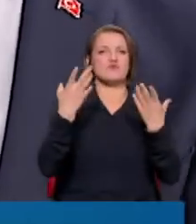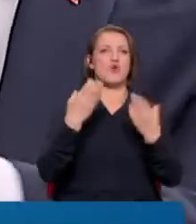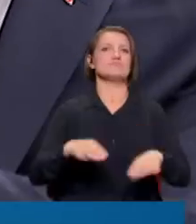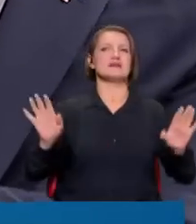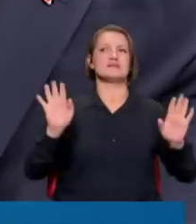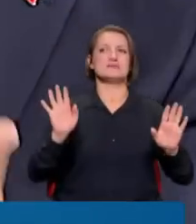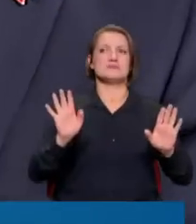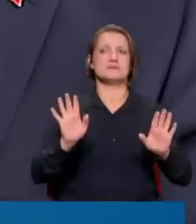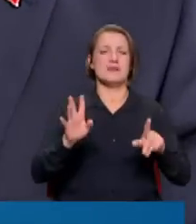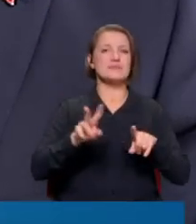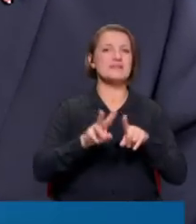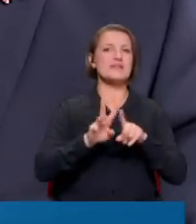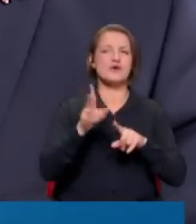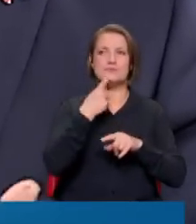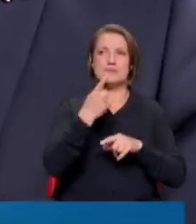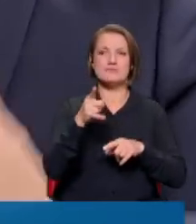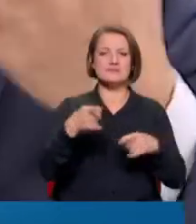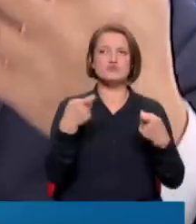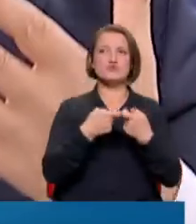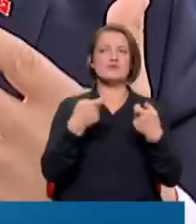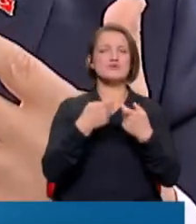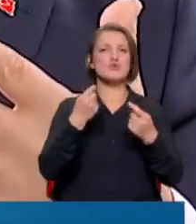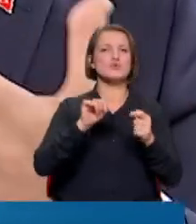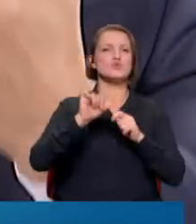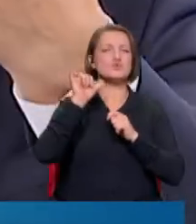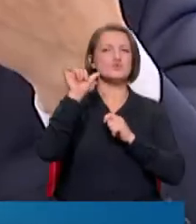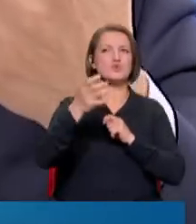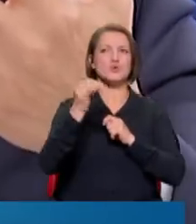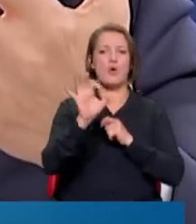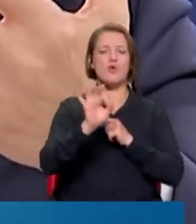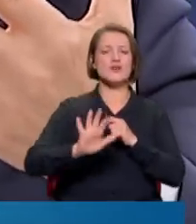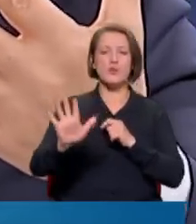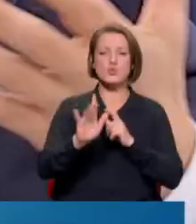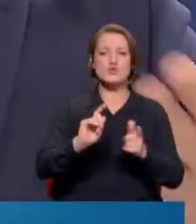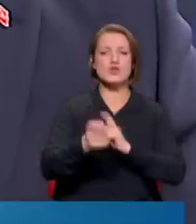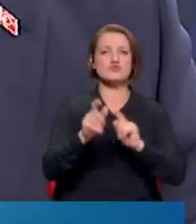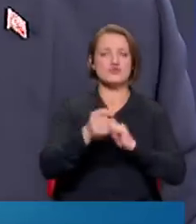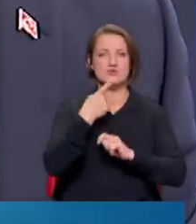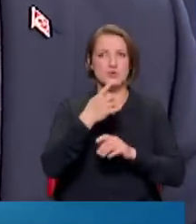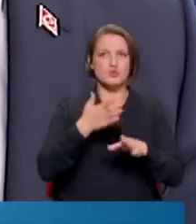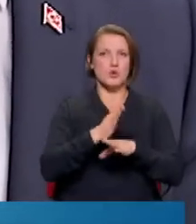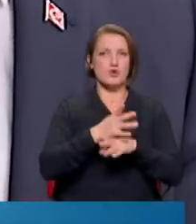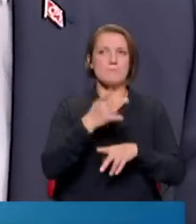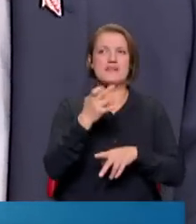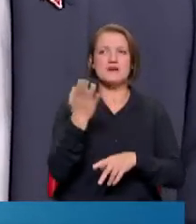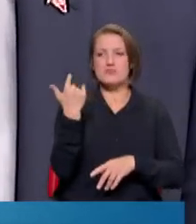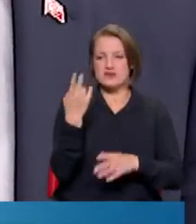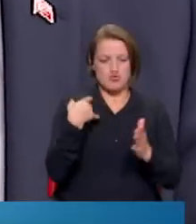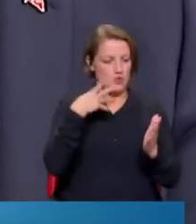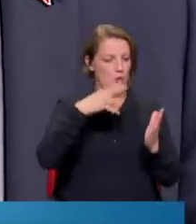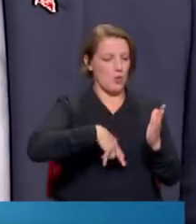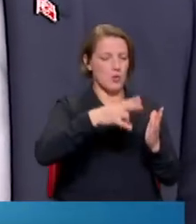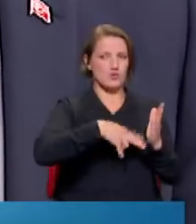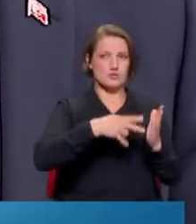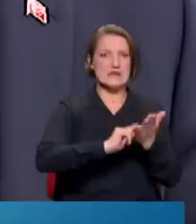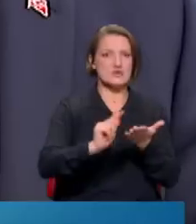Eee netenyahu da diyor Biz diyor bu savaş Çok uzun sürecek Biz ortadoğu'yu değiştireceğiz diyor e doğru Pentagon Biraz önce okuduğum kağıdı